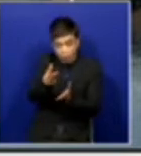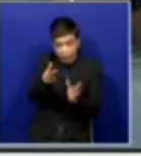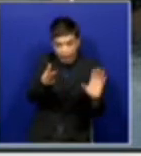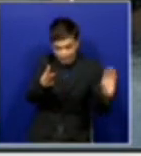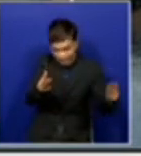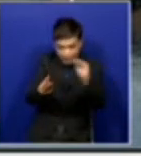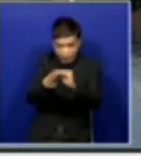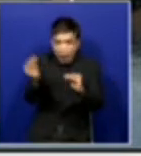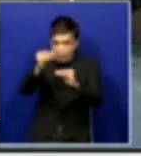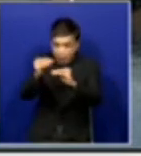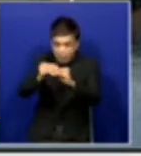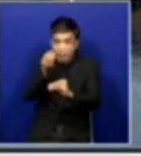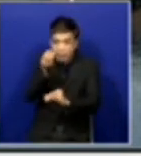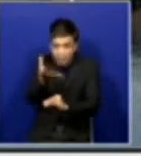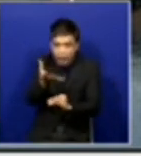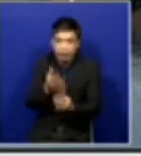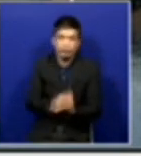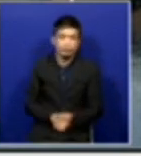ก็